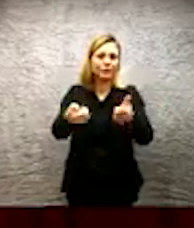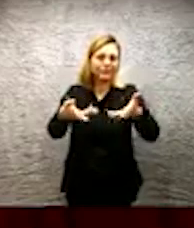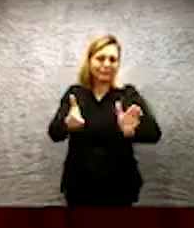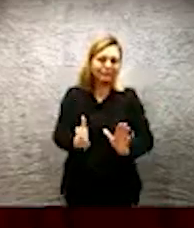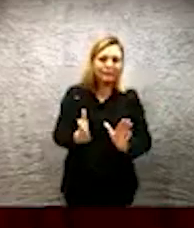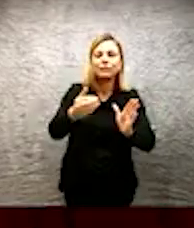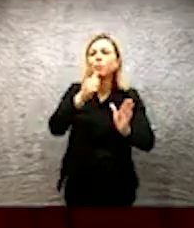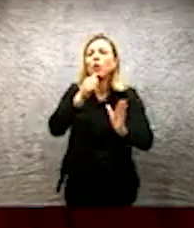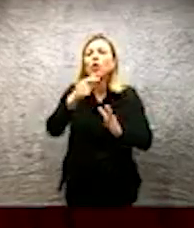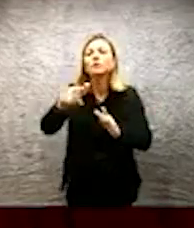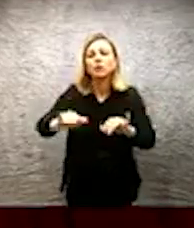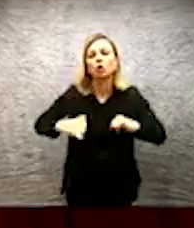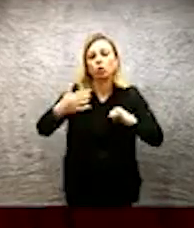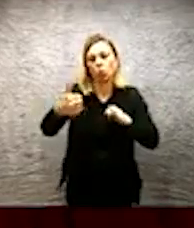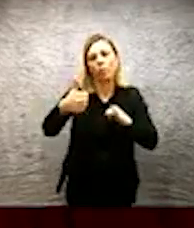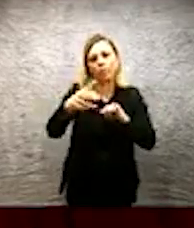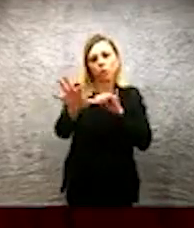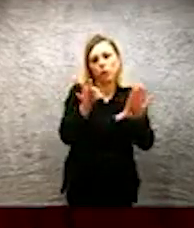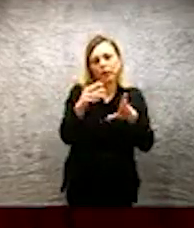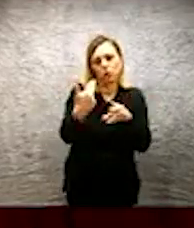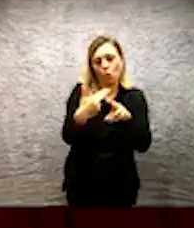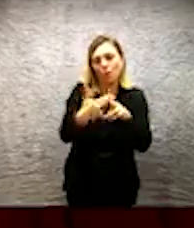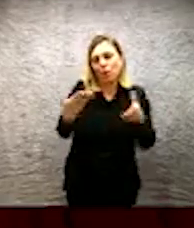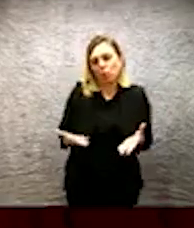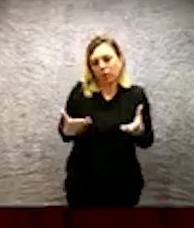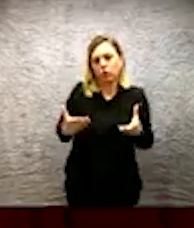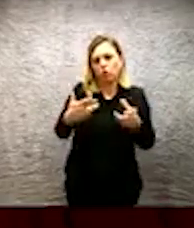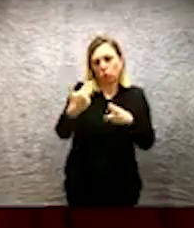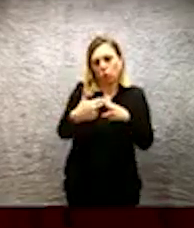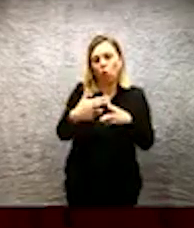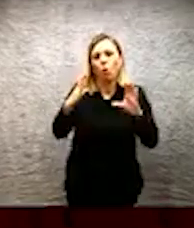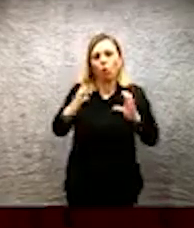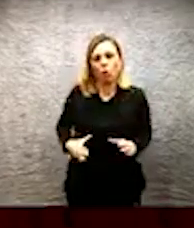du nom par les jeunes Club Ado. Aussi, cela